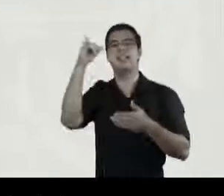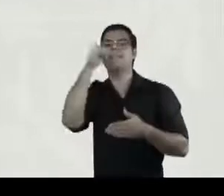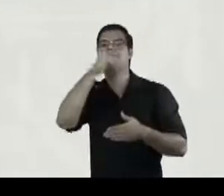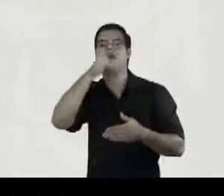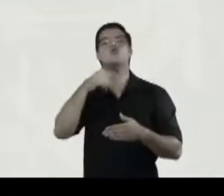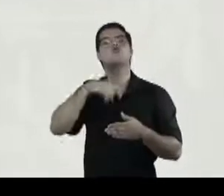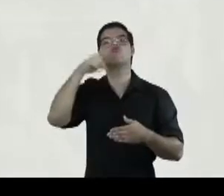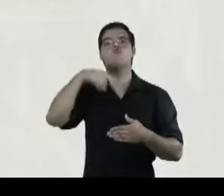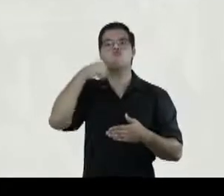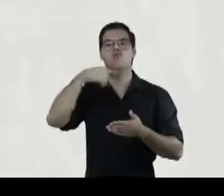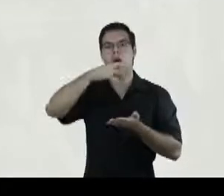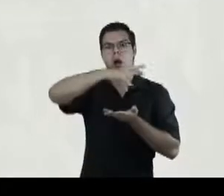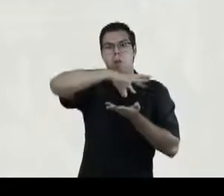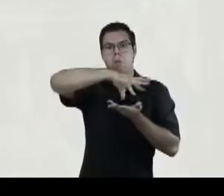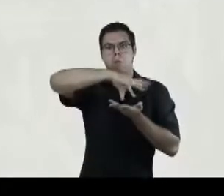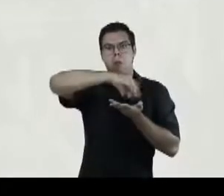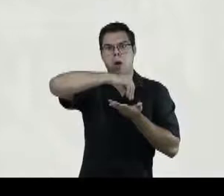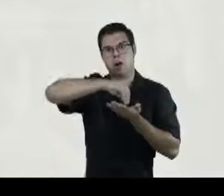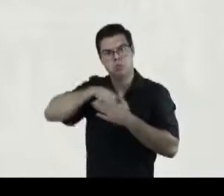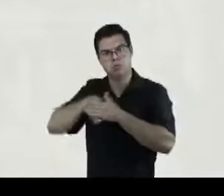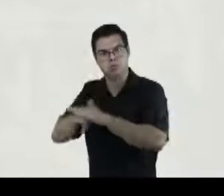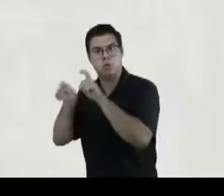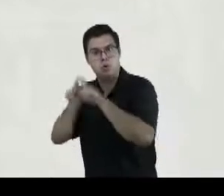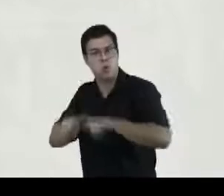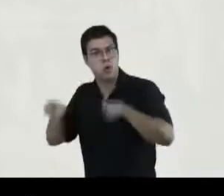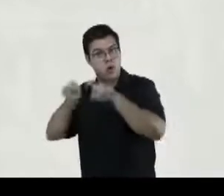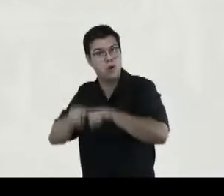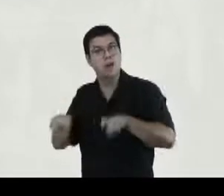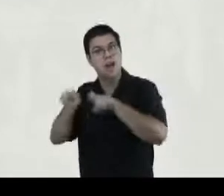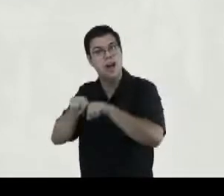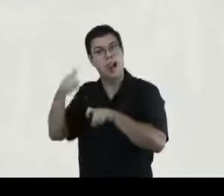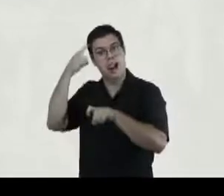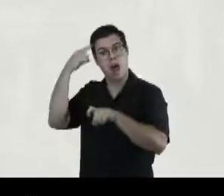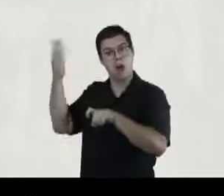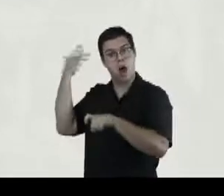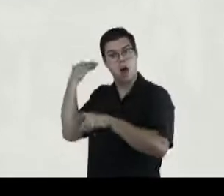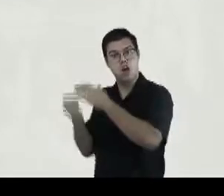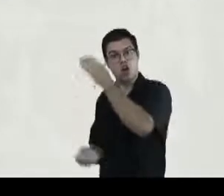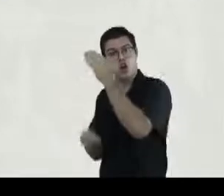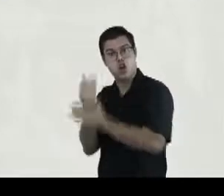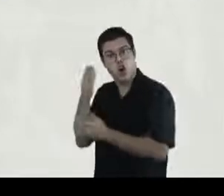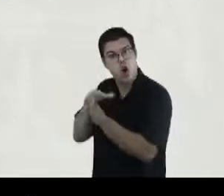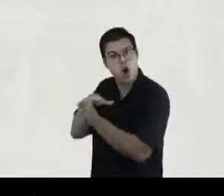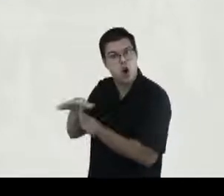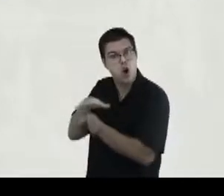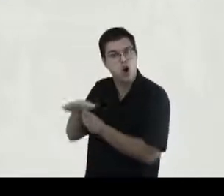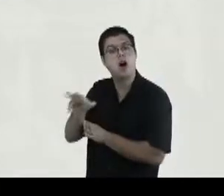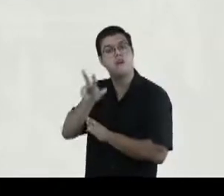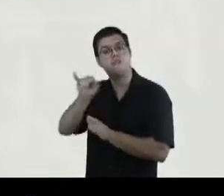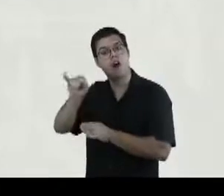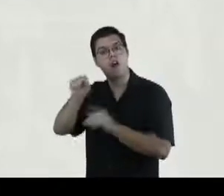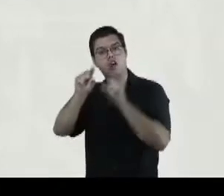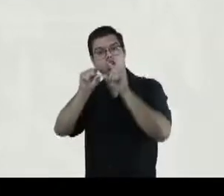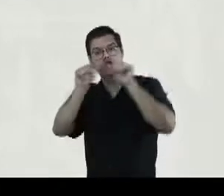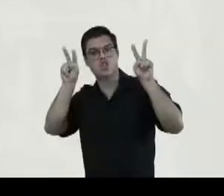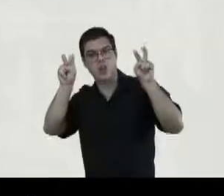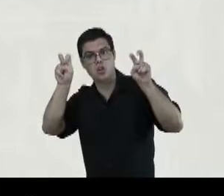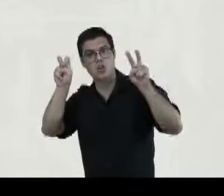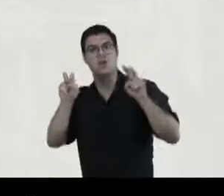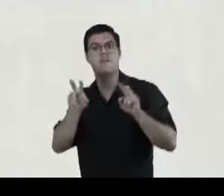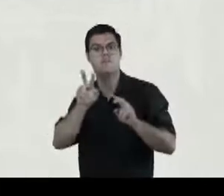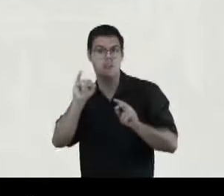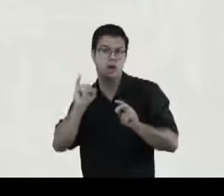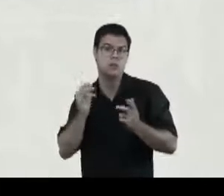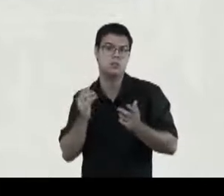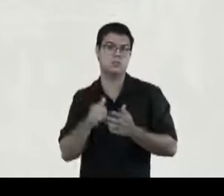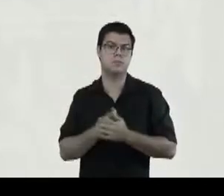la notice va donner la page de titre et puis la dernière page avec le colophon. Là, le colophon, c'est juste telos,